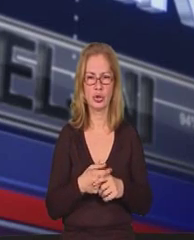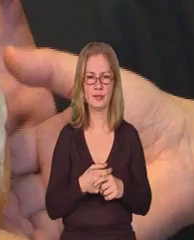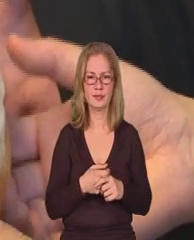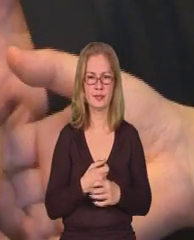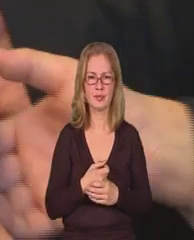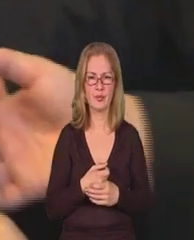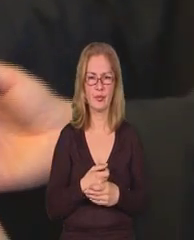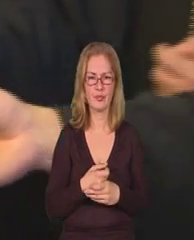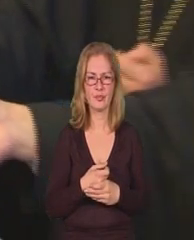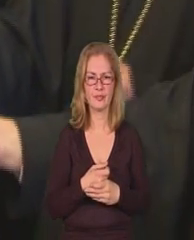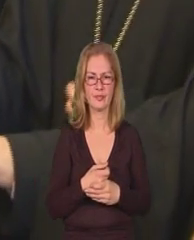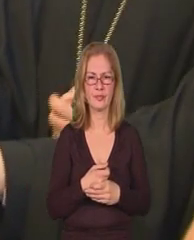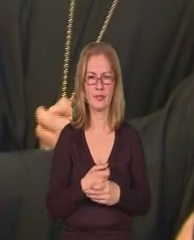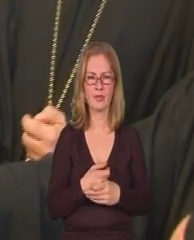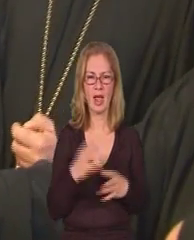čelnici.